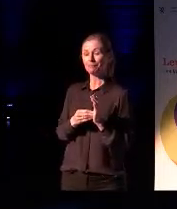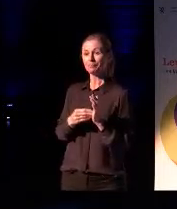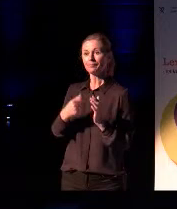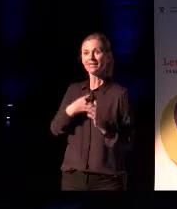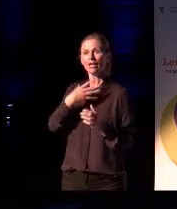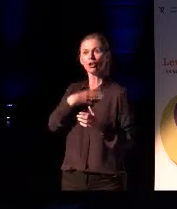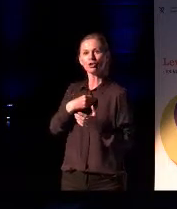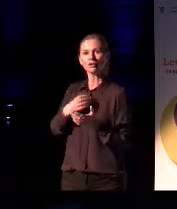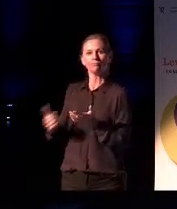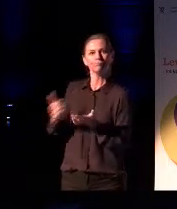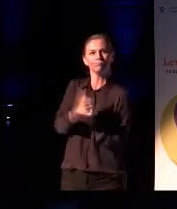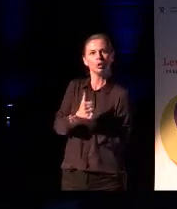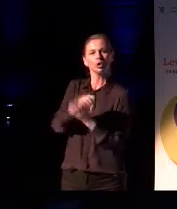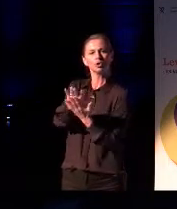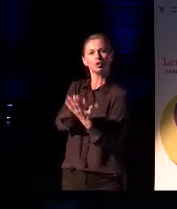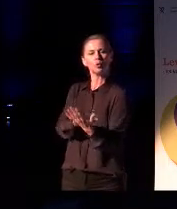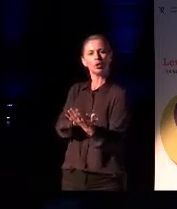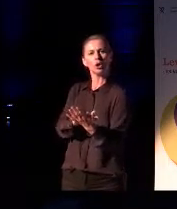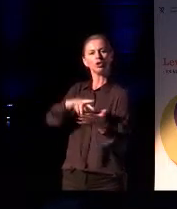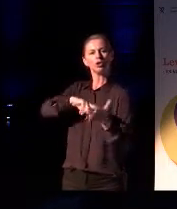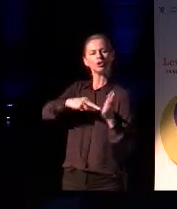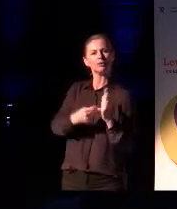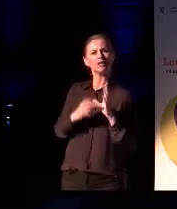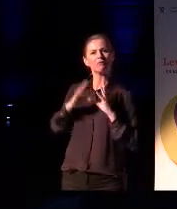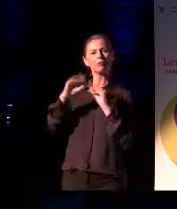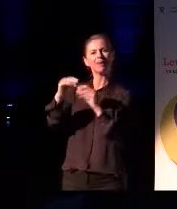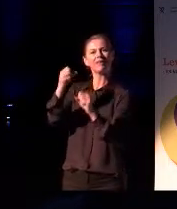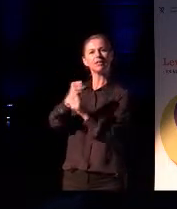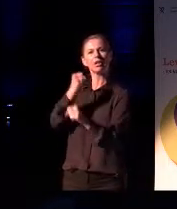så har jeg lyst til å etablere en struktur for systematisk